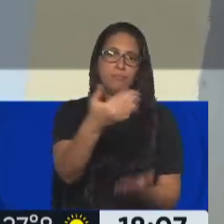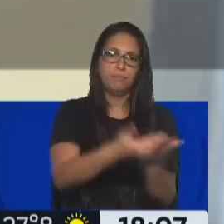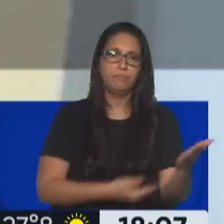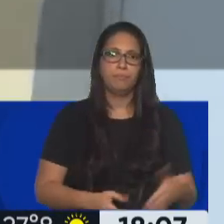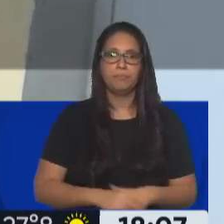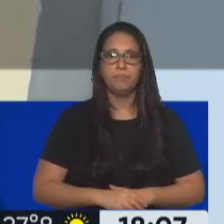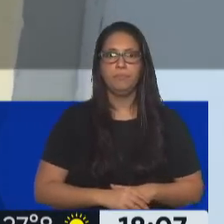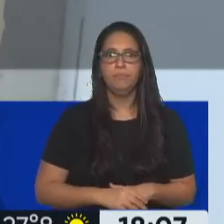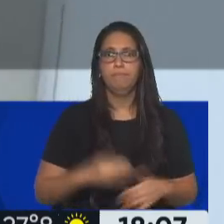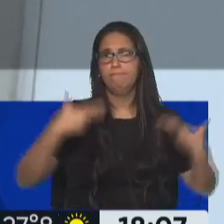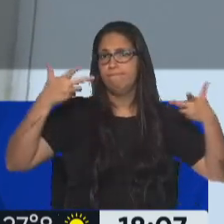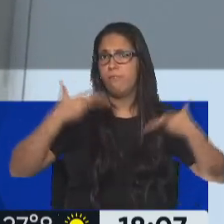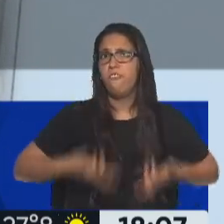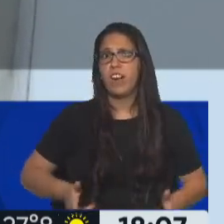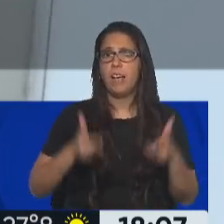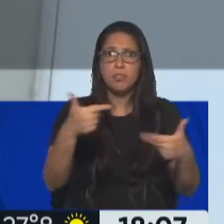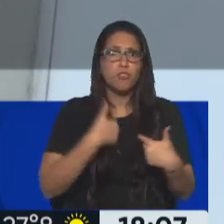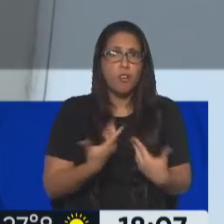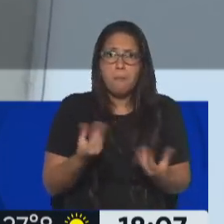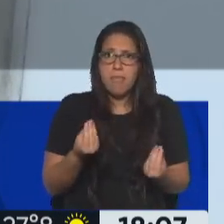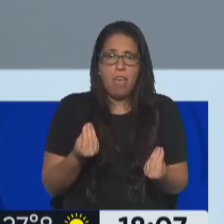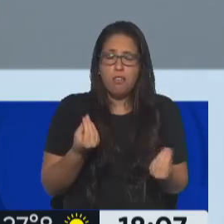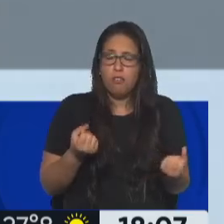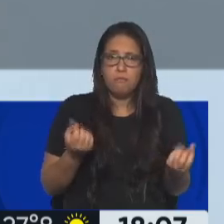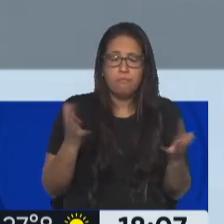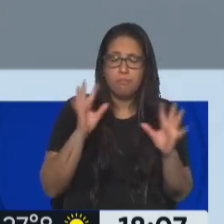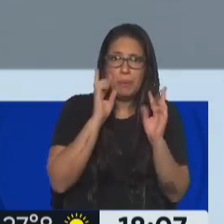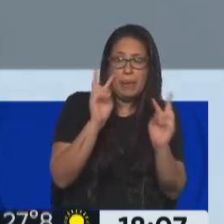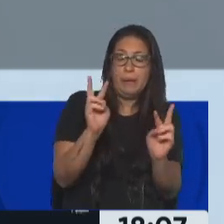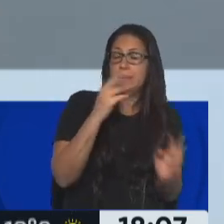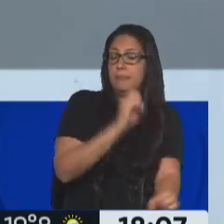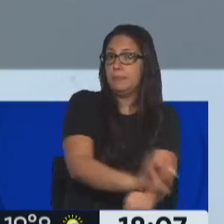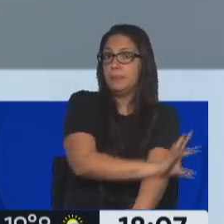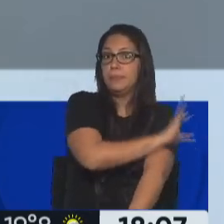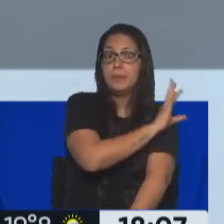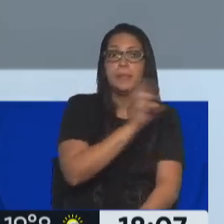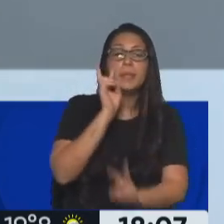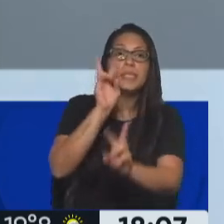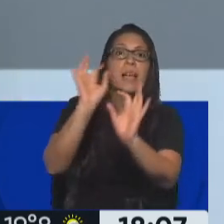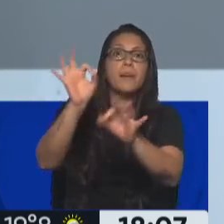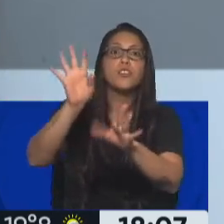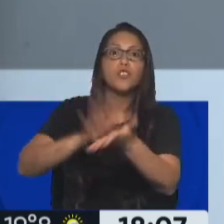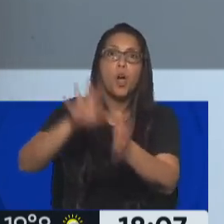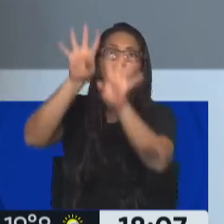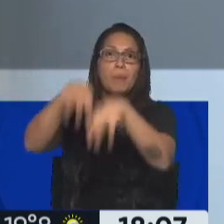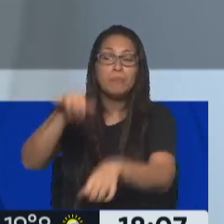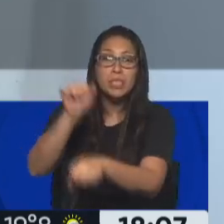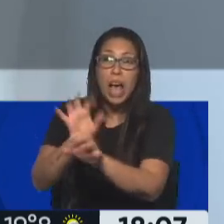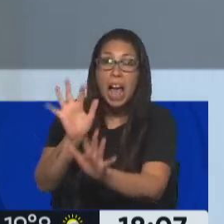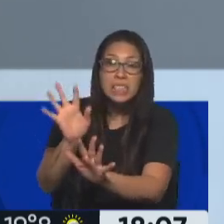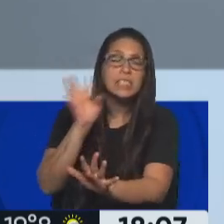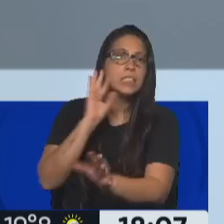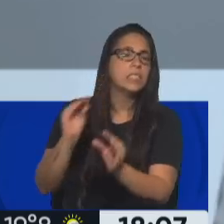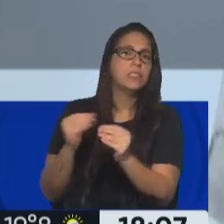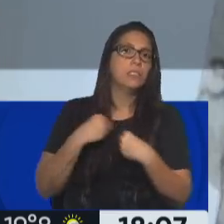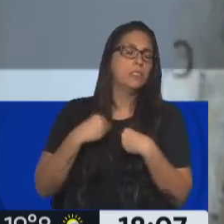صراحة كنت عايشة بشعور خوف ورعب على اللي يسمع باسم صيدنايا بده يعيش هذا الشعور، بس كنت